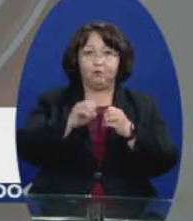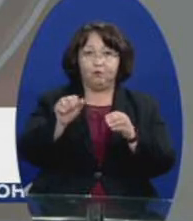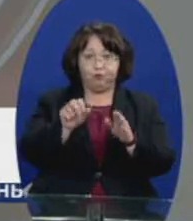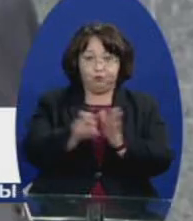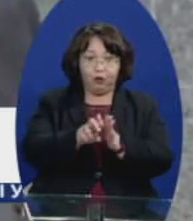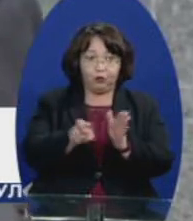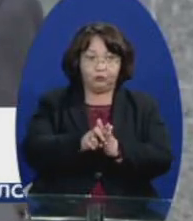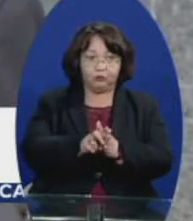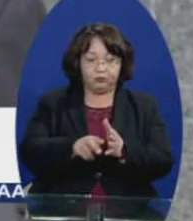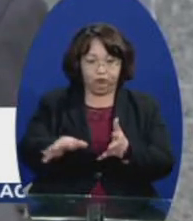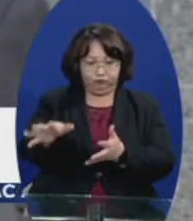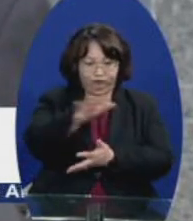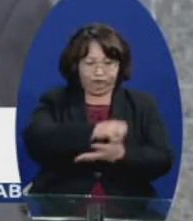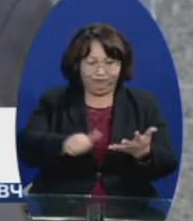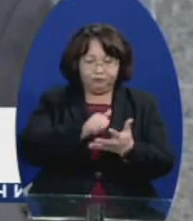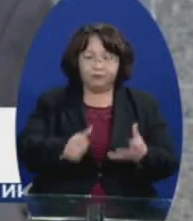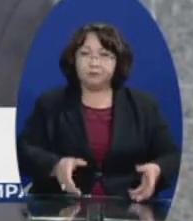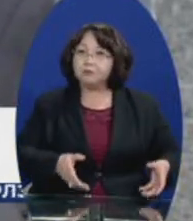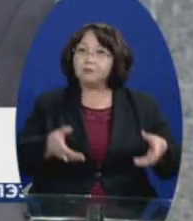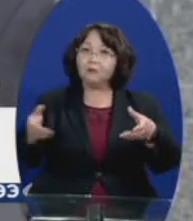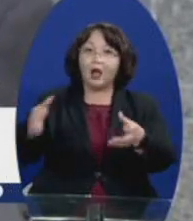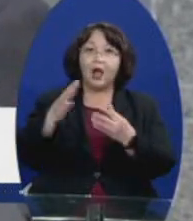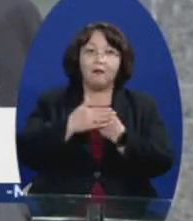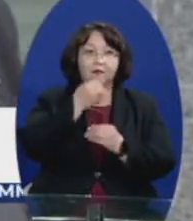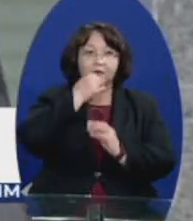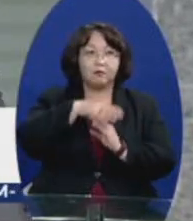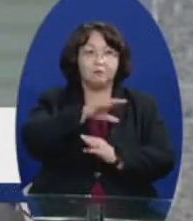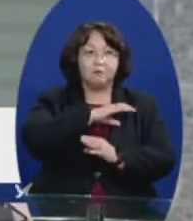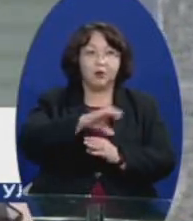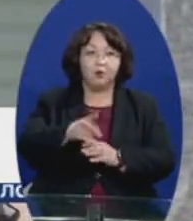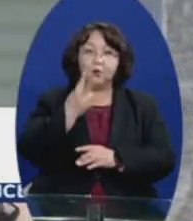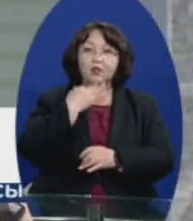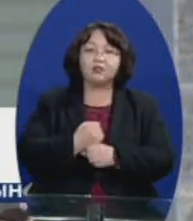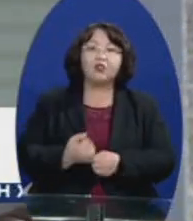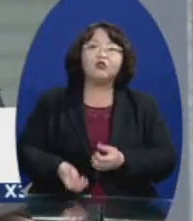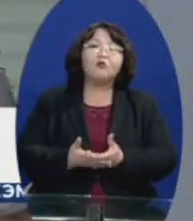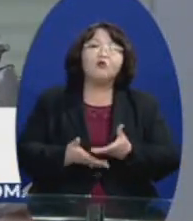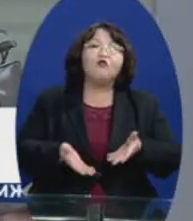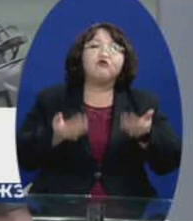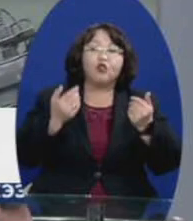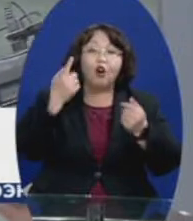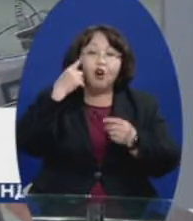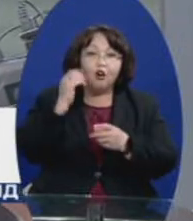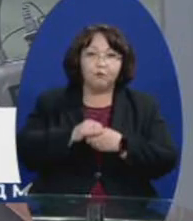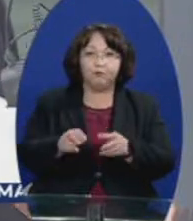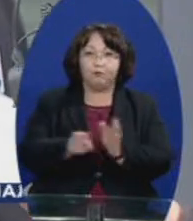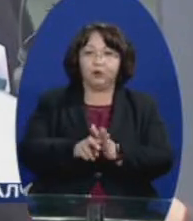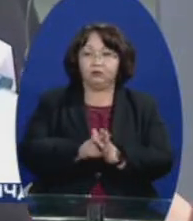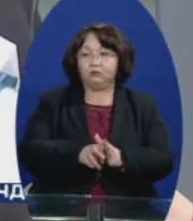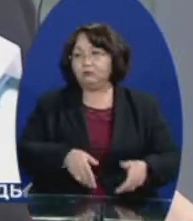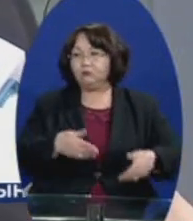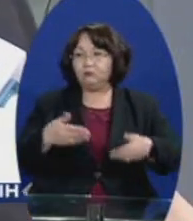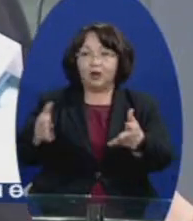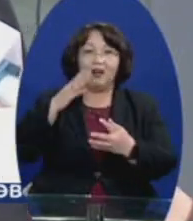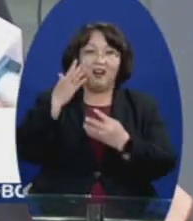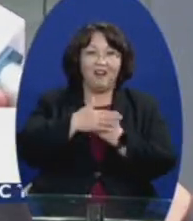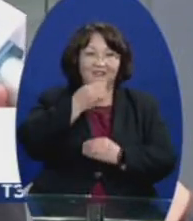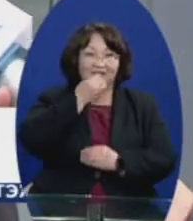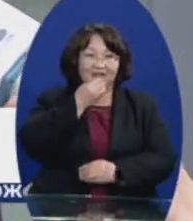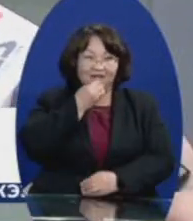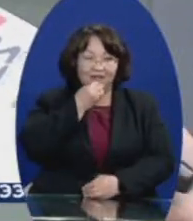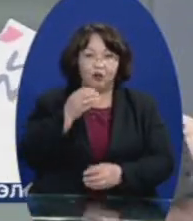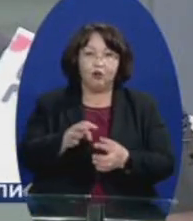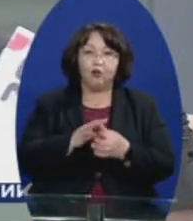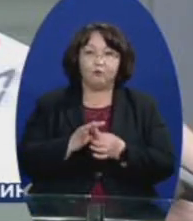байгаагаараа бол авлигатай тэмцэх газрын үйл ажиллагаанд бид бас тусалцаа үзүүлж гин тийм учраас цаашдаа авлига ашиг сонирхлын та